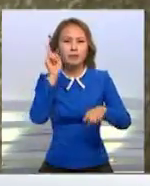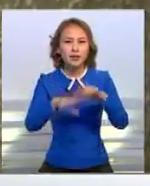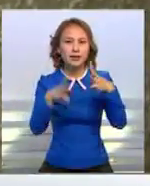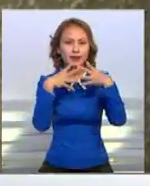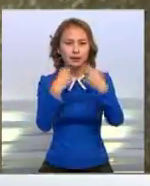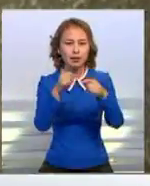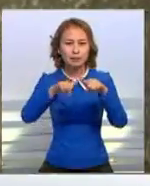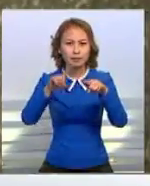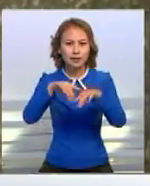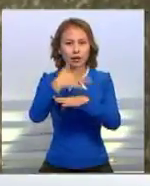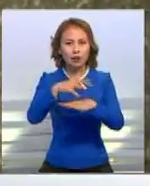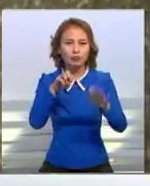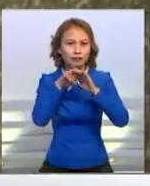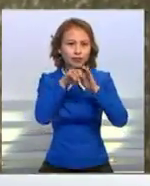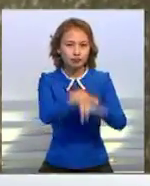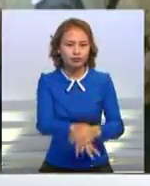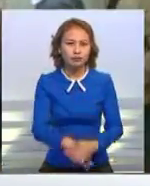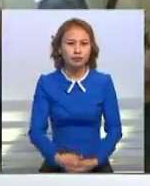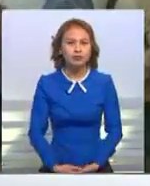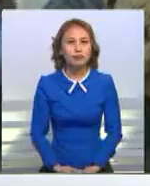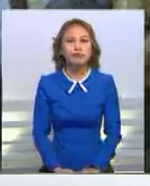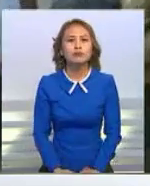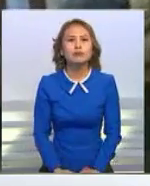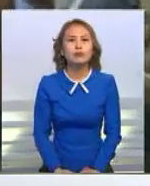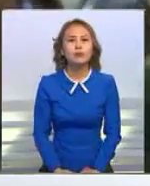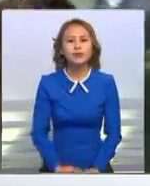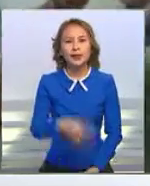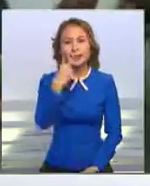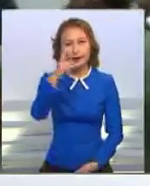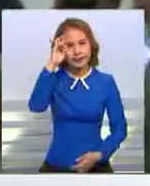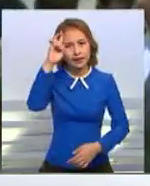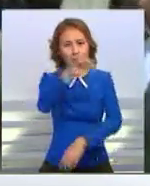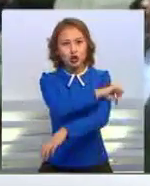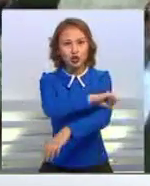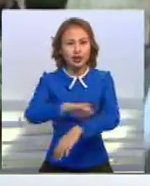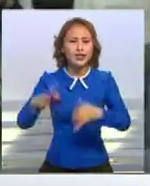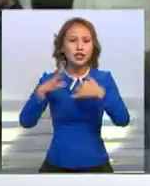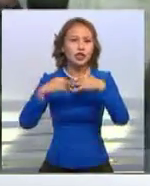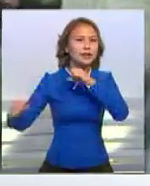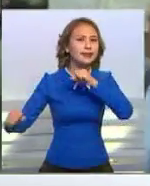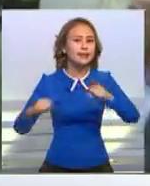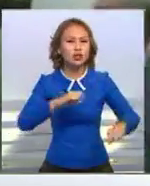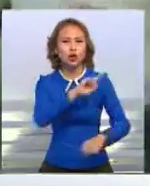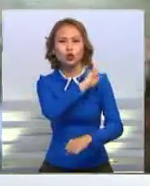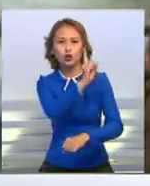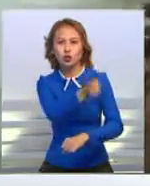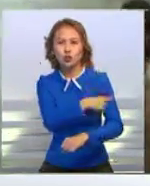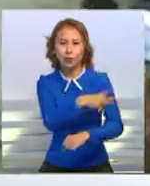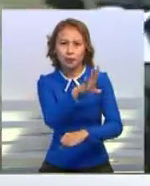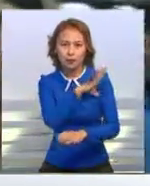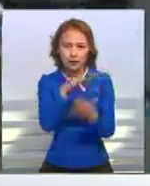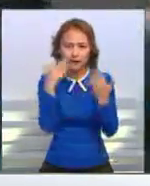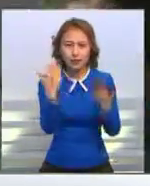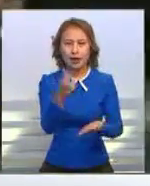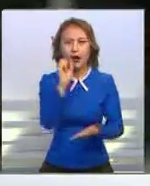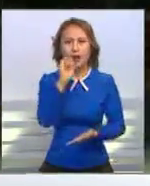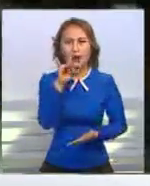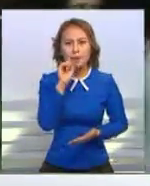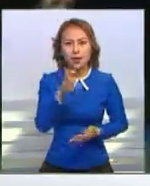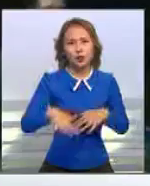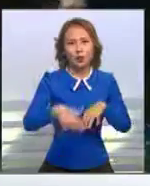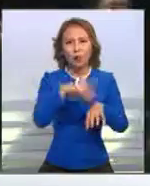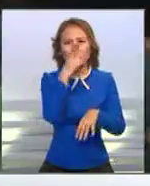ұямызбен жүгіріп сыртқа шықтық. Екі елдің шекарасындағы жер сілкінісінің күшті болғаны соншалық, ол Біріккен